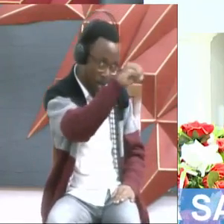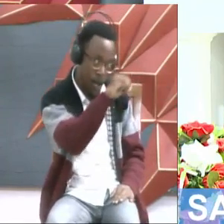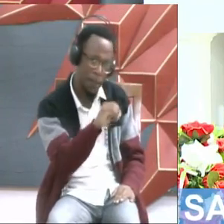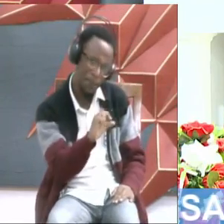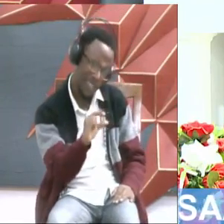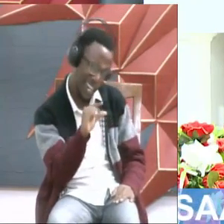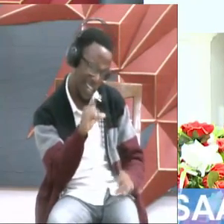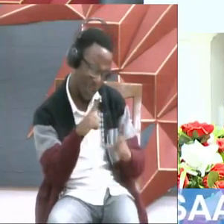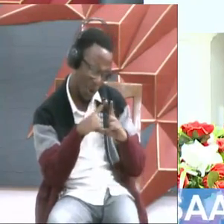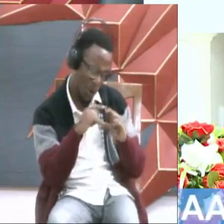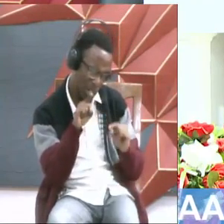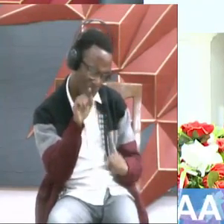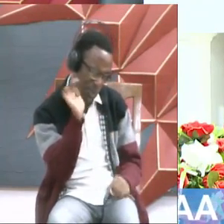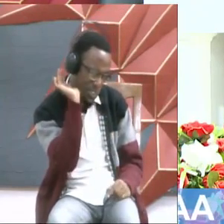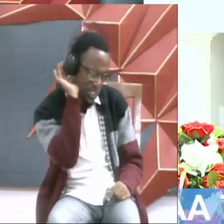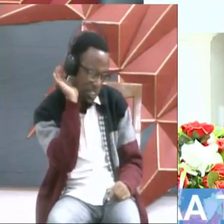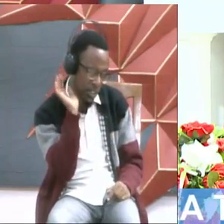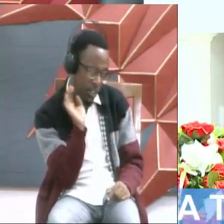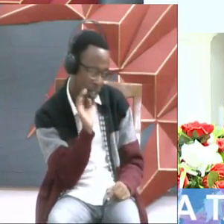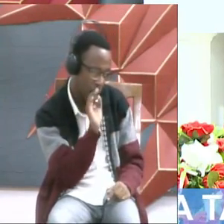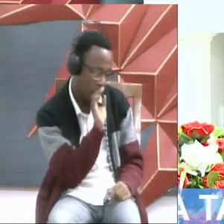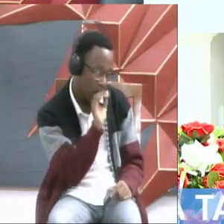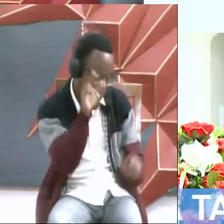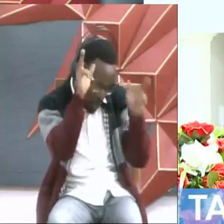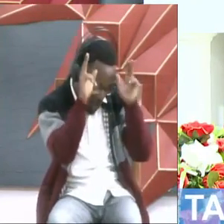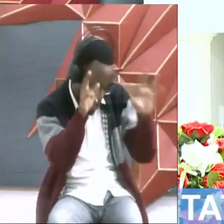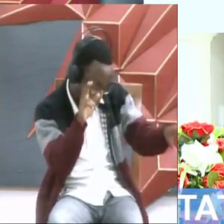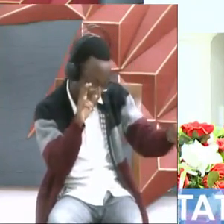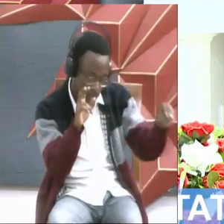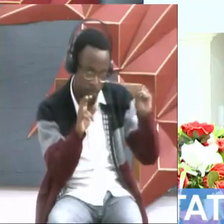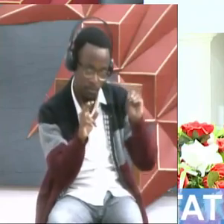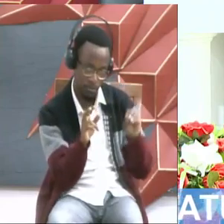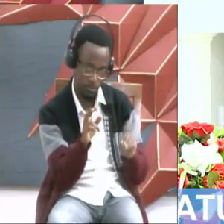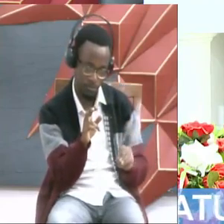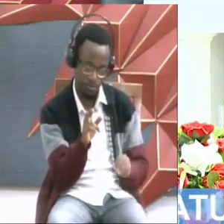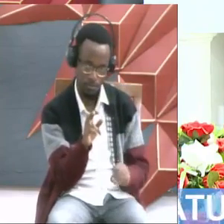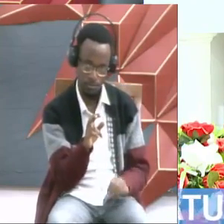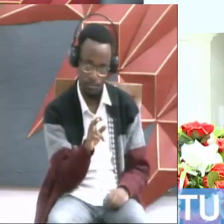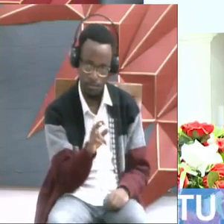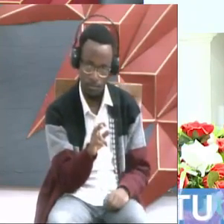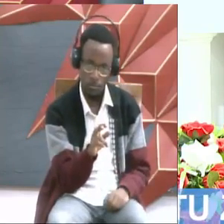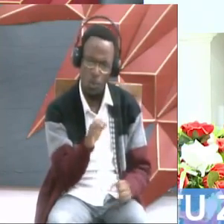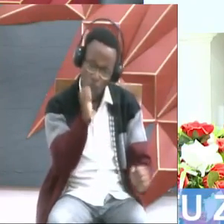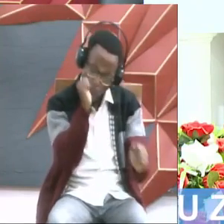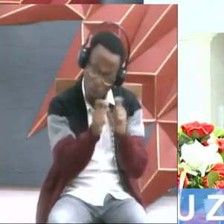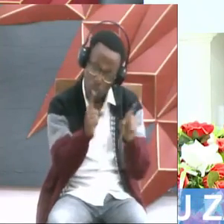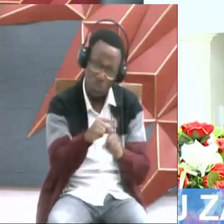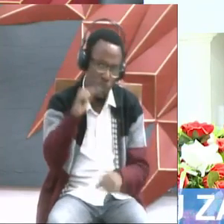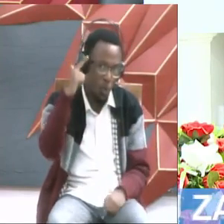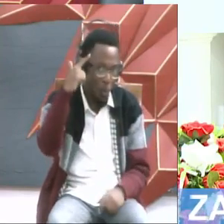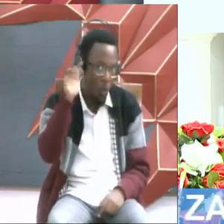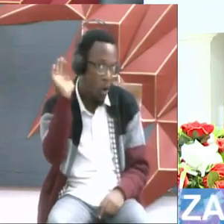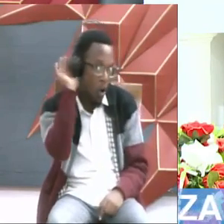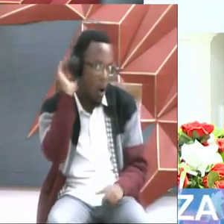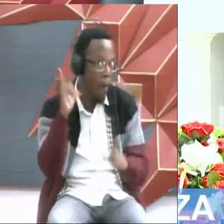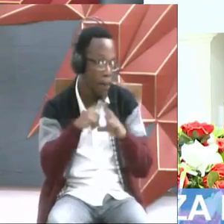même le peu de choses qu'il avait. Tout celui qui écoute, mais qui ne comprend pas.